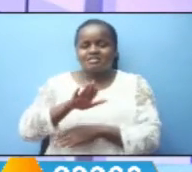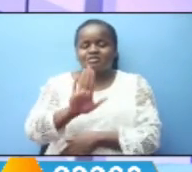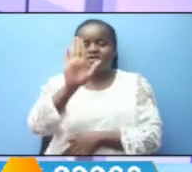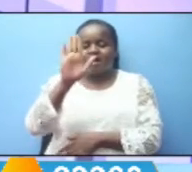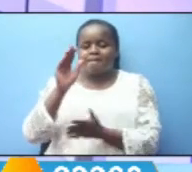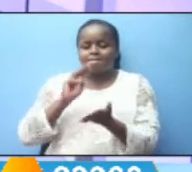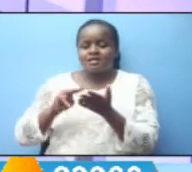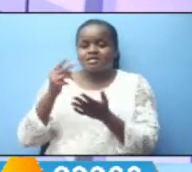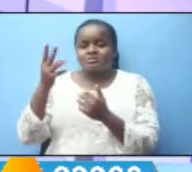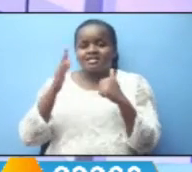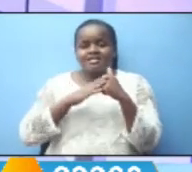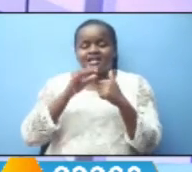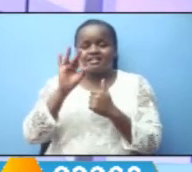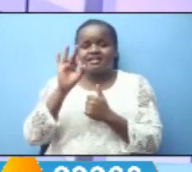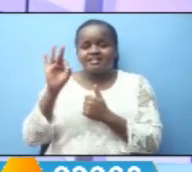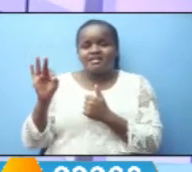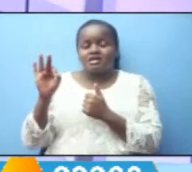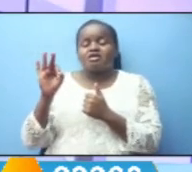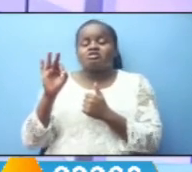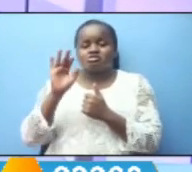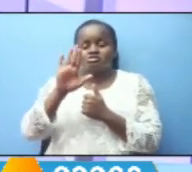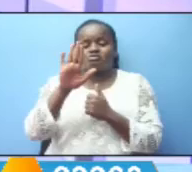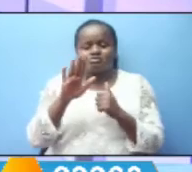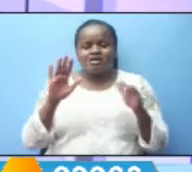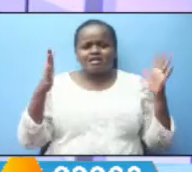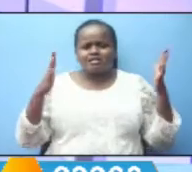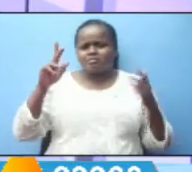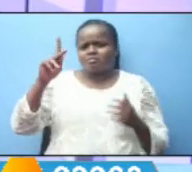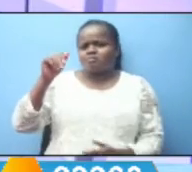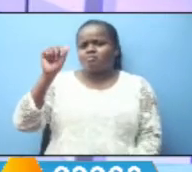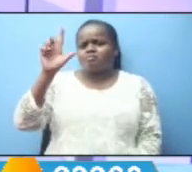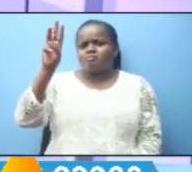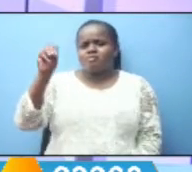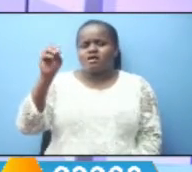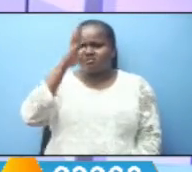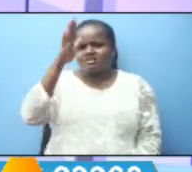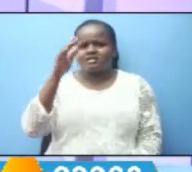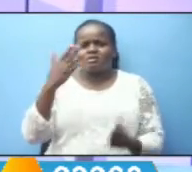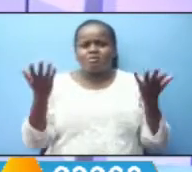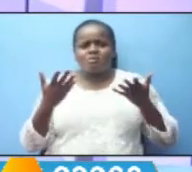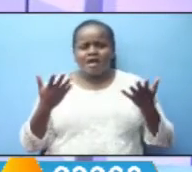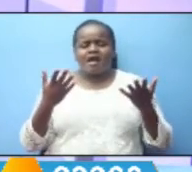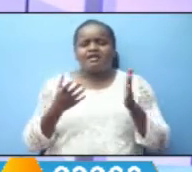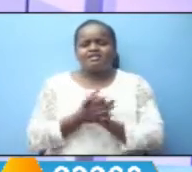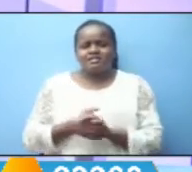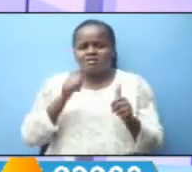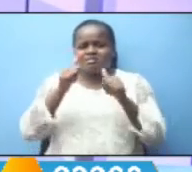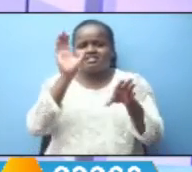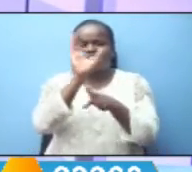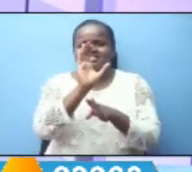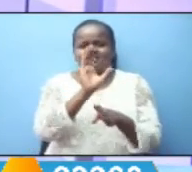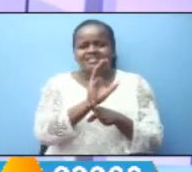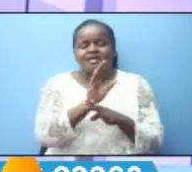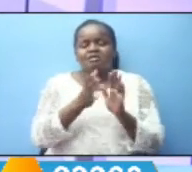gwa 23933 ugikorwo ukinjira hihi watinda ugikungwira muthi wa makindu uri mwena uriku kana kanitha-ini uriku na ni